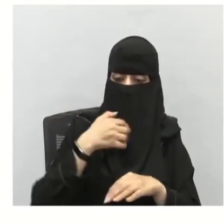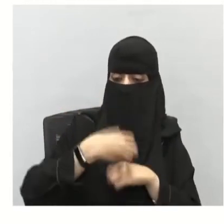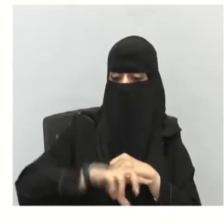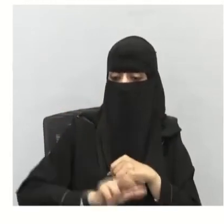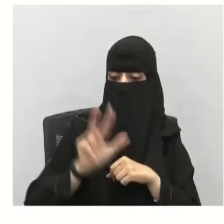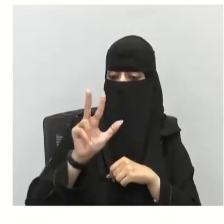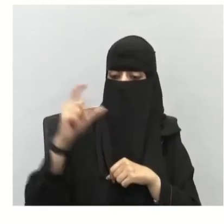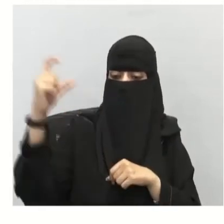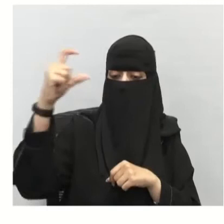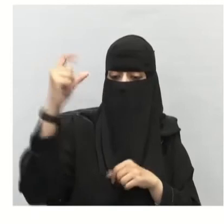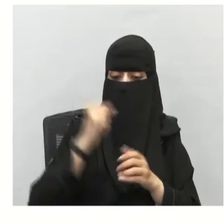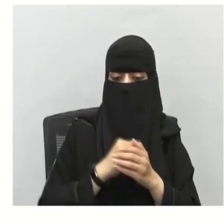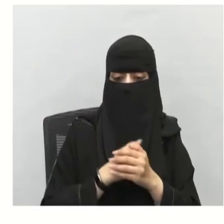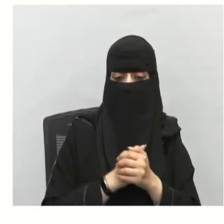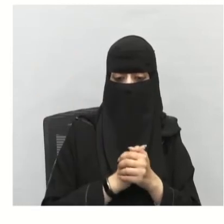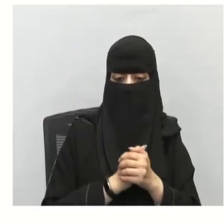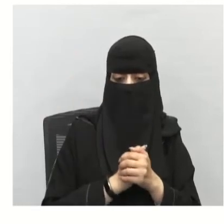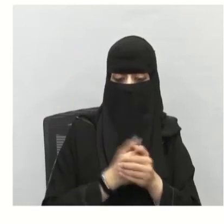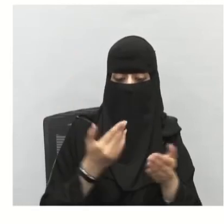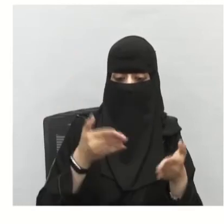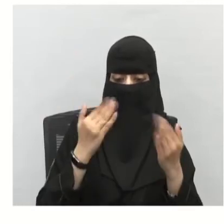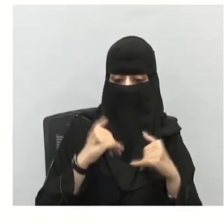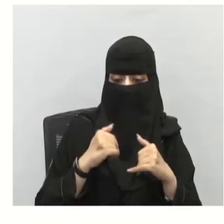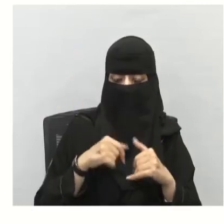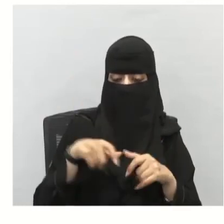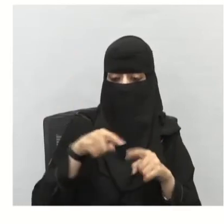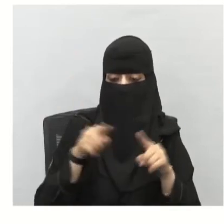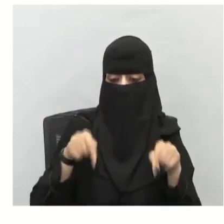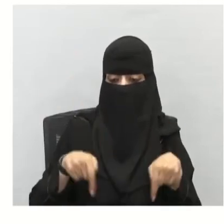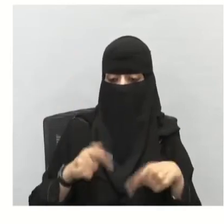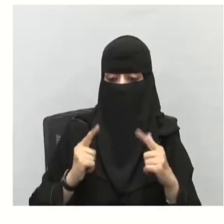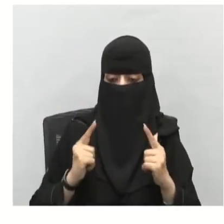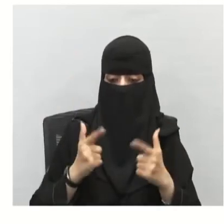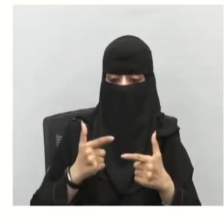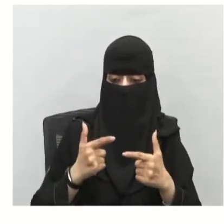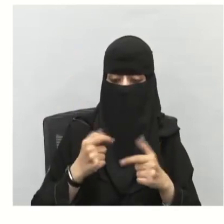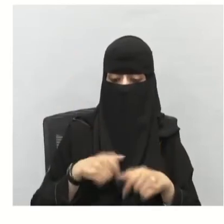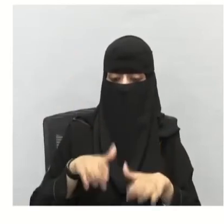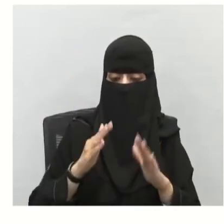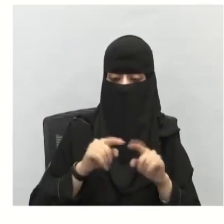نوعها قمرية. انتقل إلى الكلمة التي تليها، معركة،